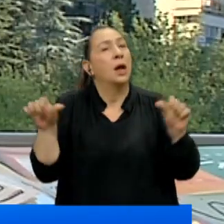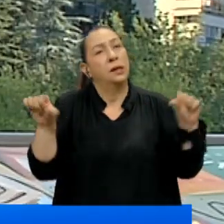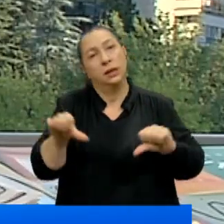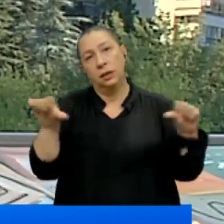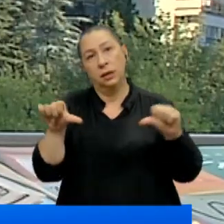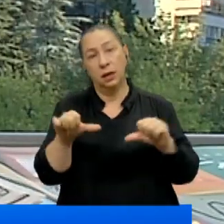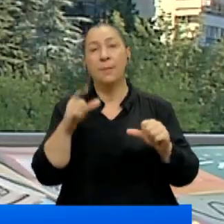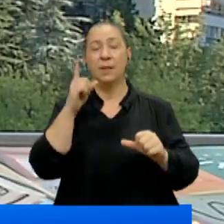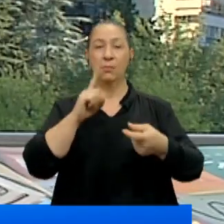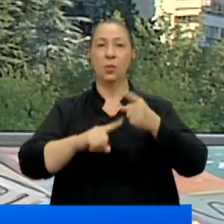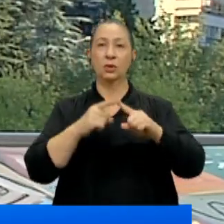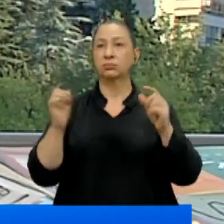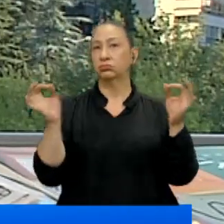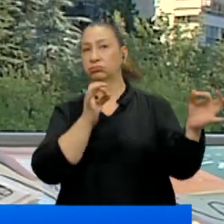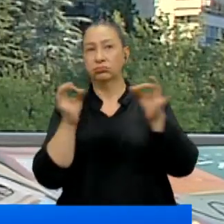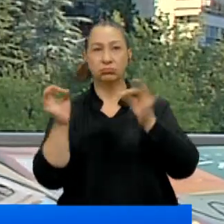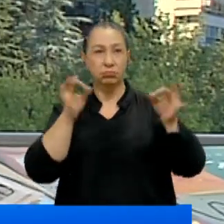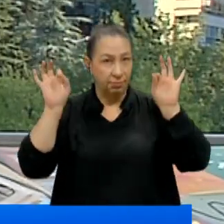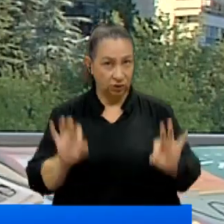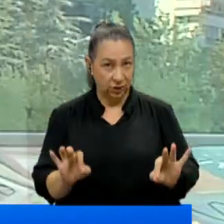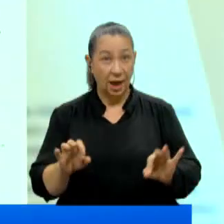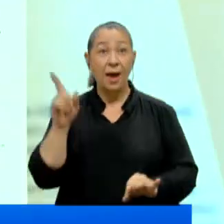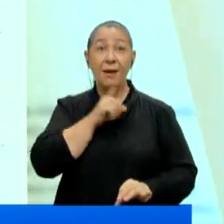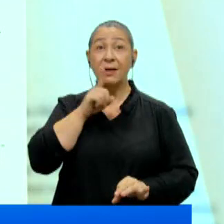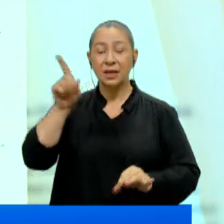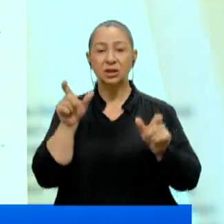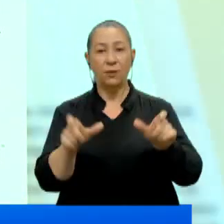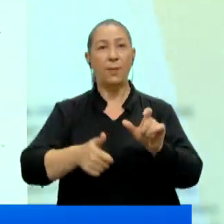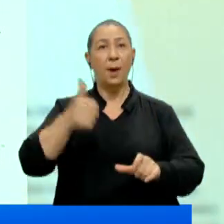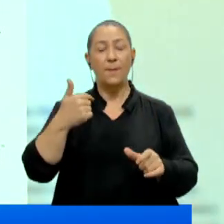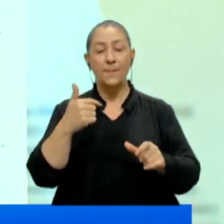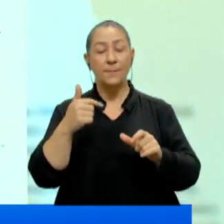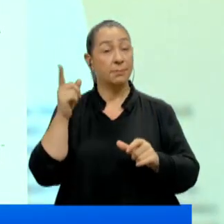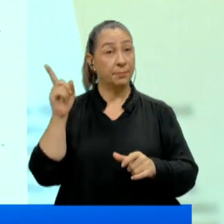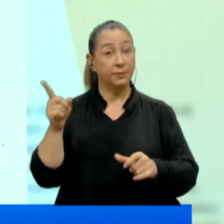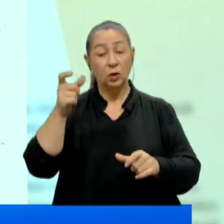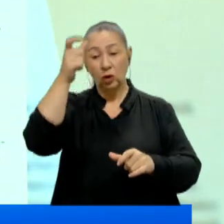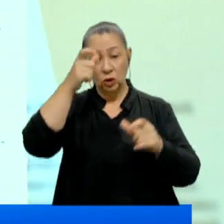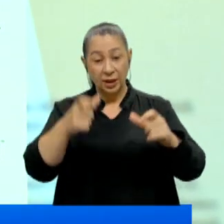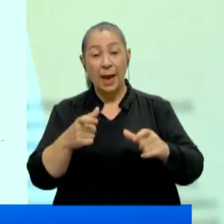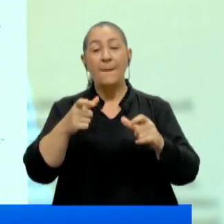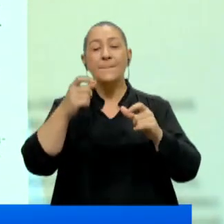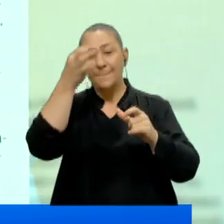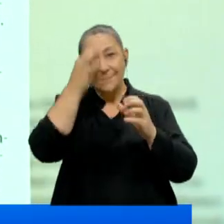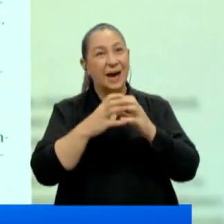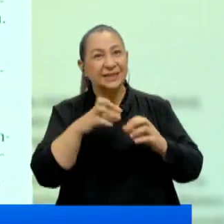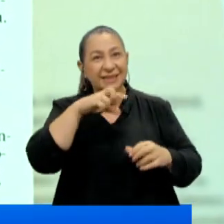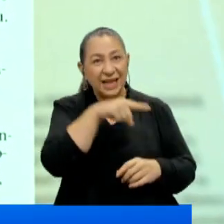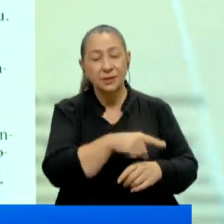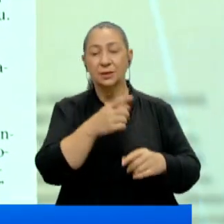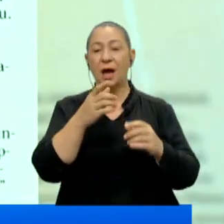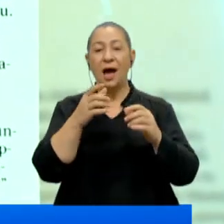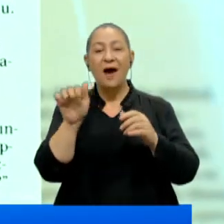deyip bir diplomasi trafiğini de başlattı. İngiltere Savunma Bakanı Ben Wallace, Türkiye ve Pakistan gibi ülkelerde